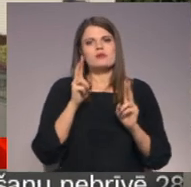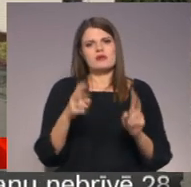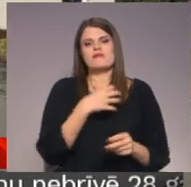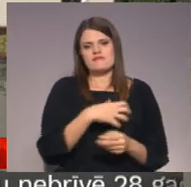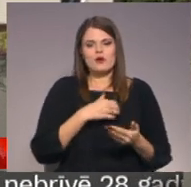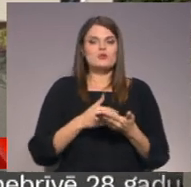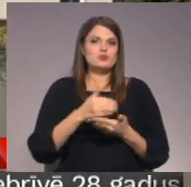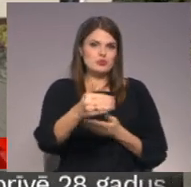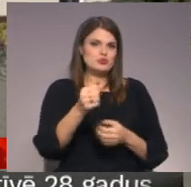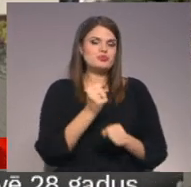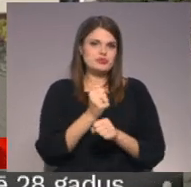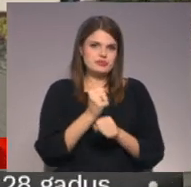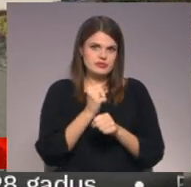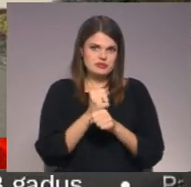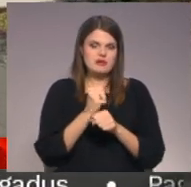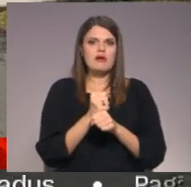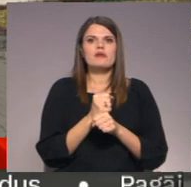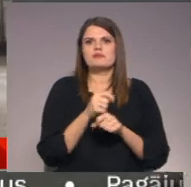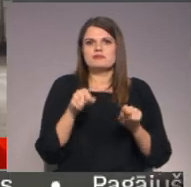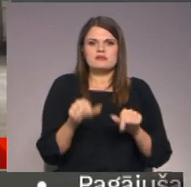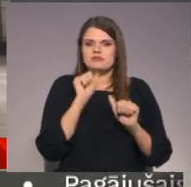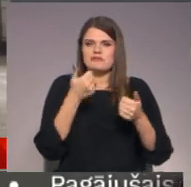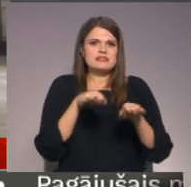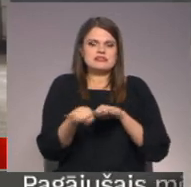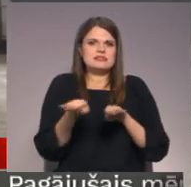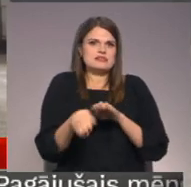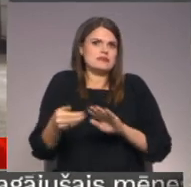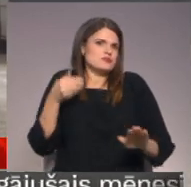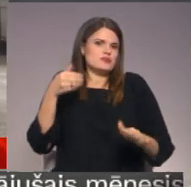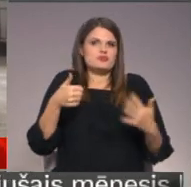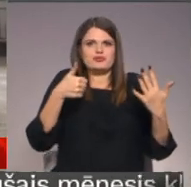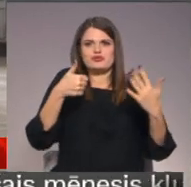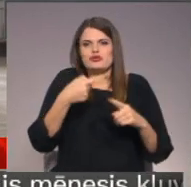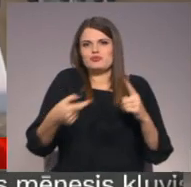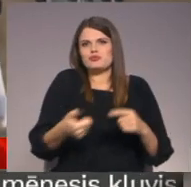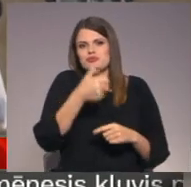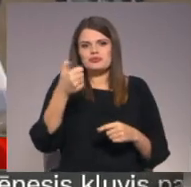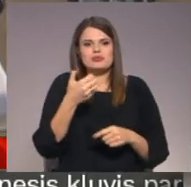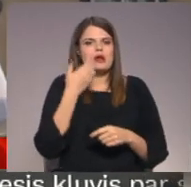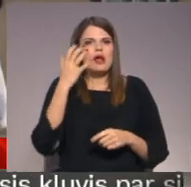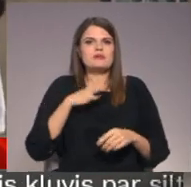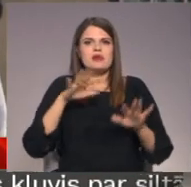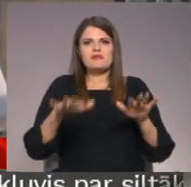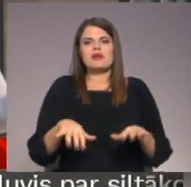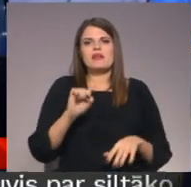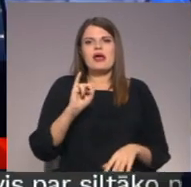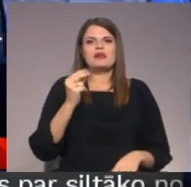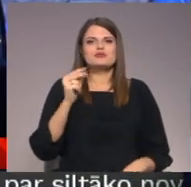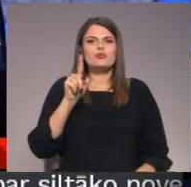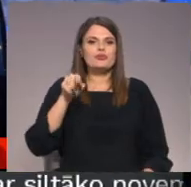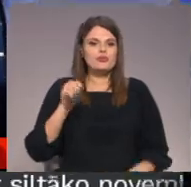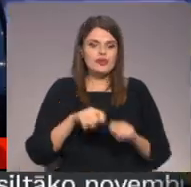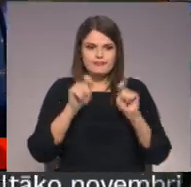jāstrādā. Šo laiku nebūt nevarot salīdzināt ar to, kas bijis pirms 6,5 gadiem, kad atvērta Beķereja Aizpute, atzīst Sandris.